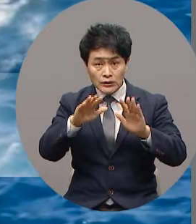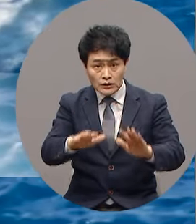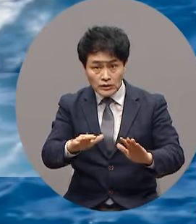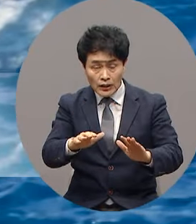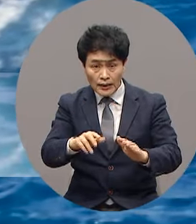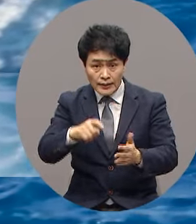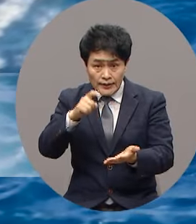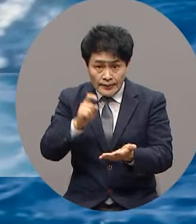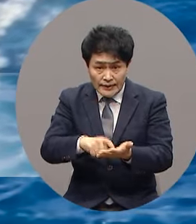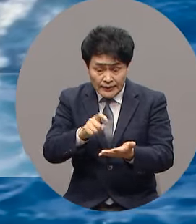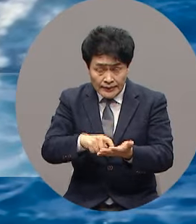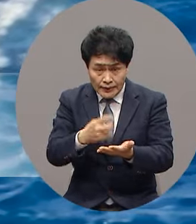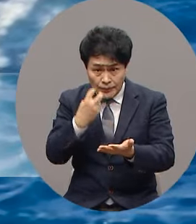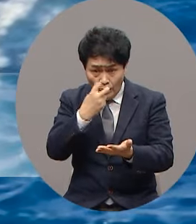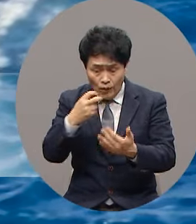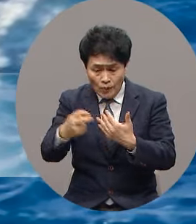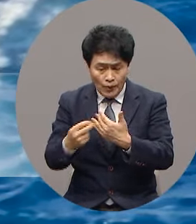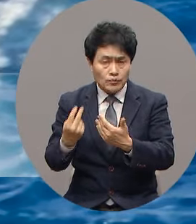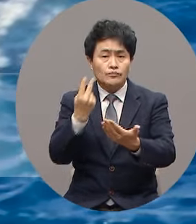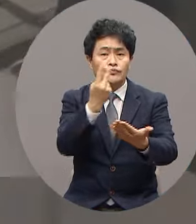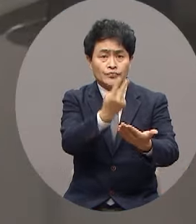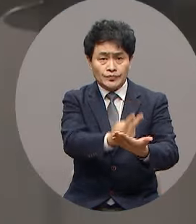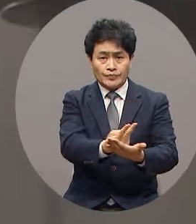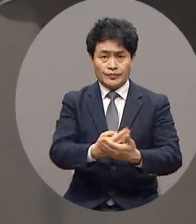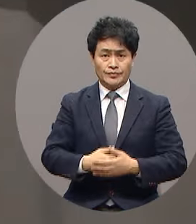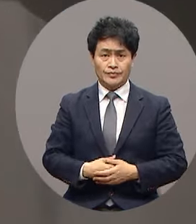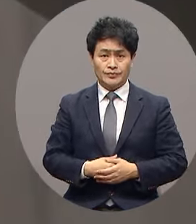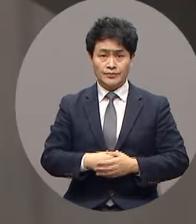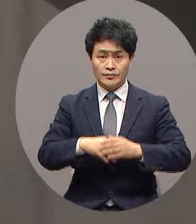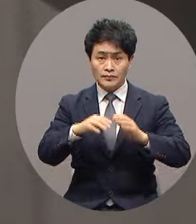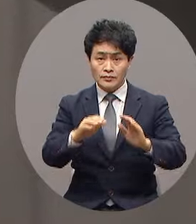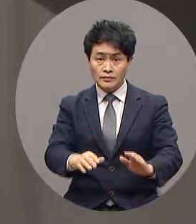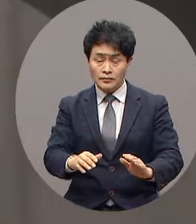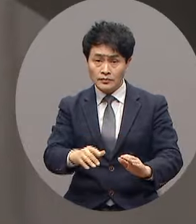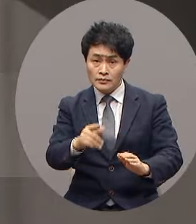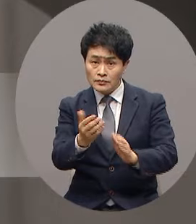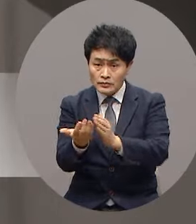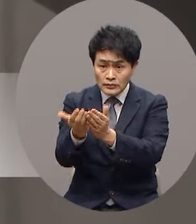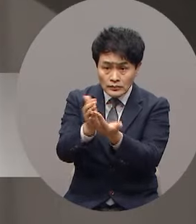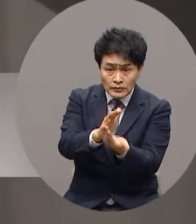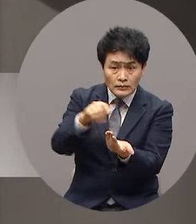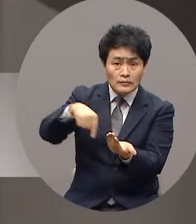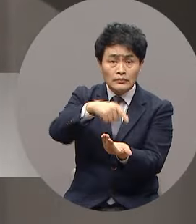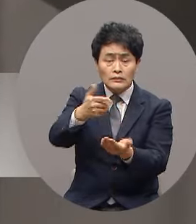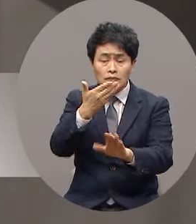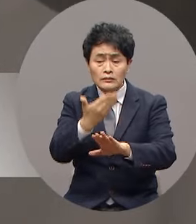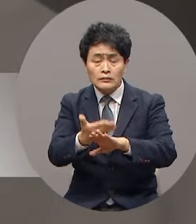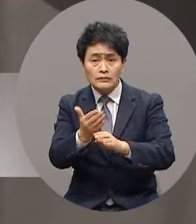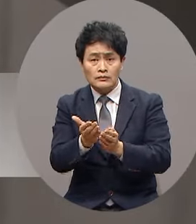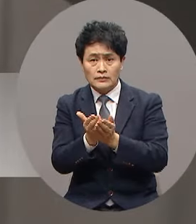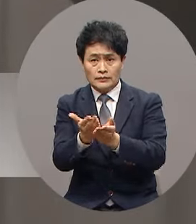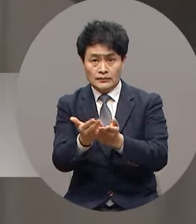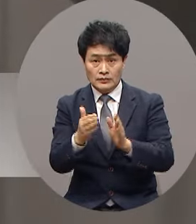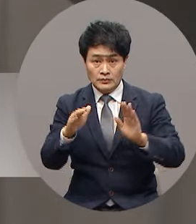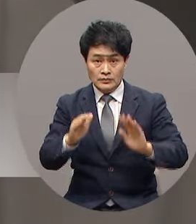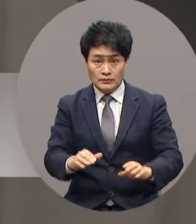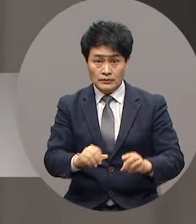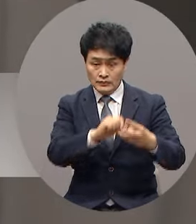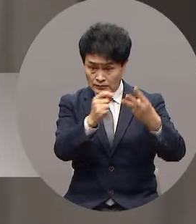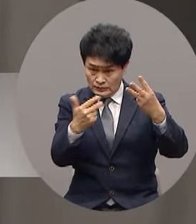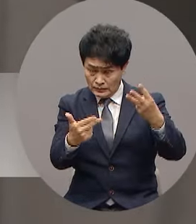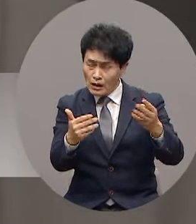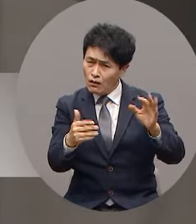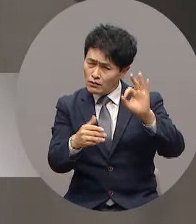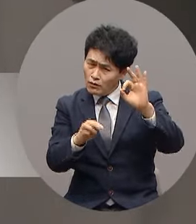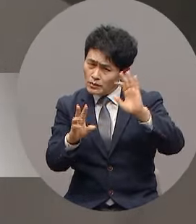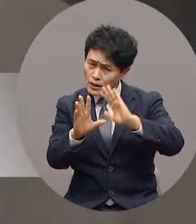현장에서 응급처치를 받은 뒤 병원으로 옮겨졌습니다. 해당 선박은 다른 선박과 함께 지난 7일 오전 10시